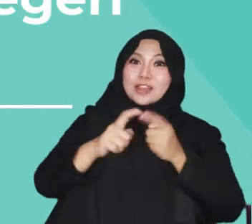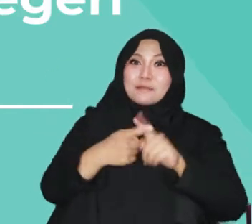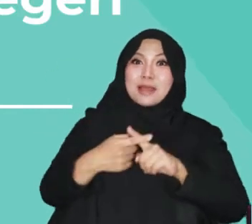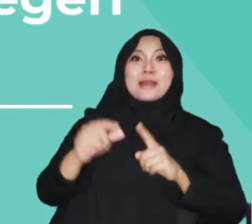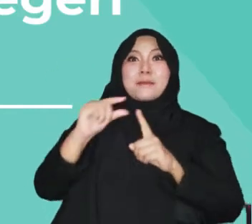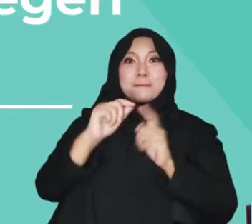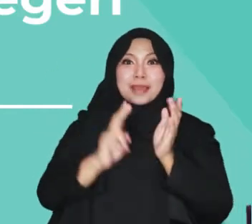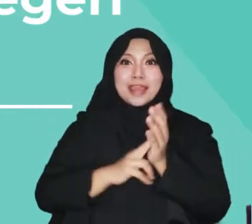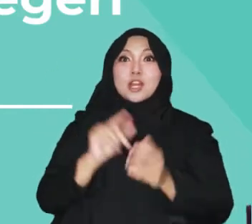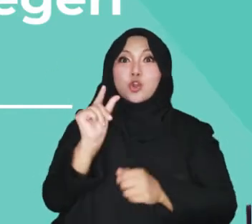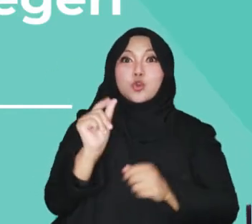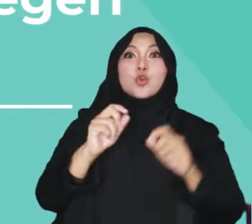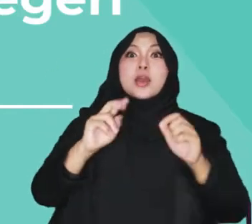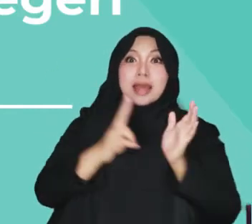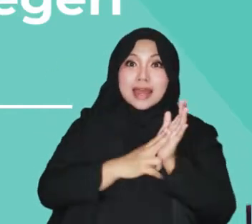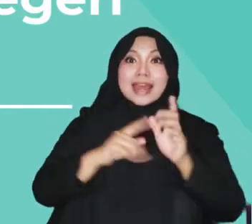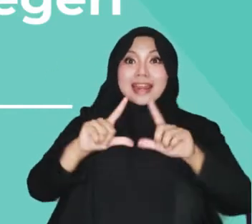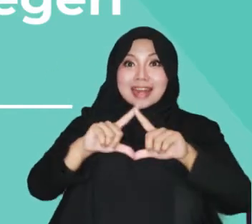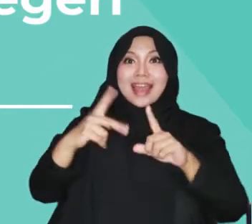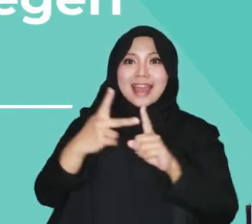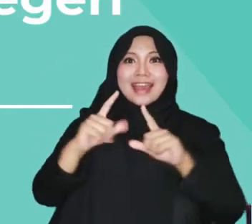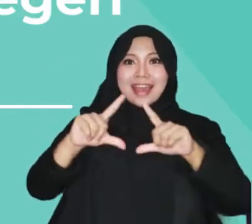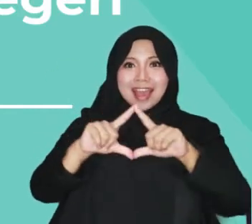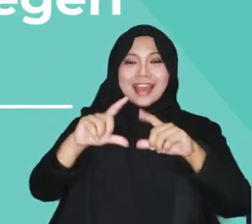Halo Bang Gona, Pengadilan Negeri Unaha.